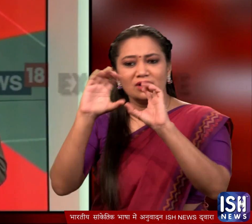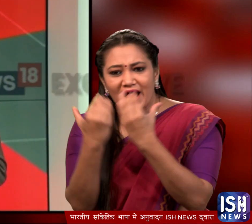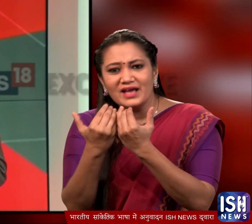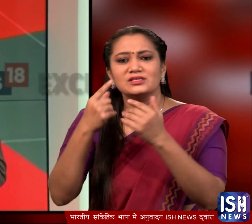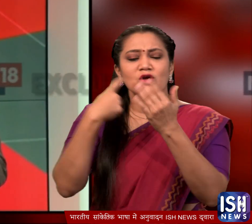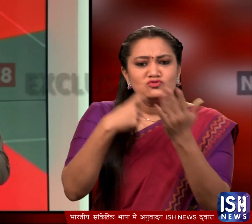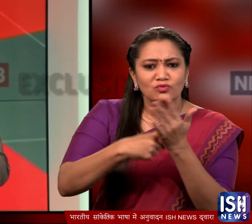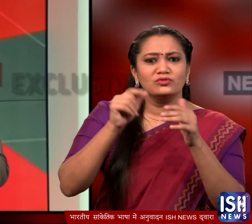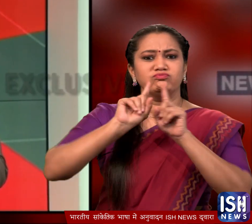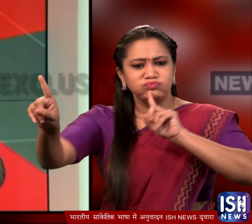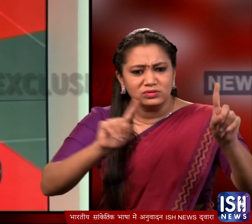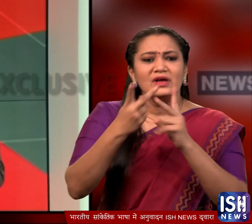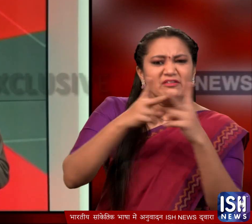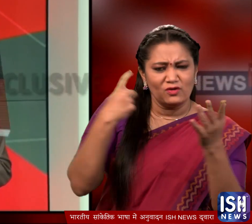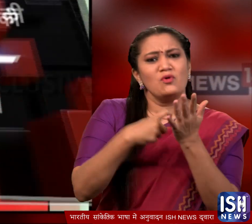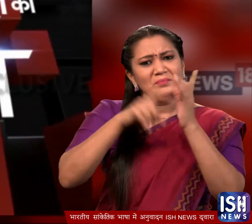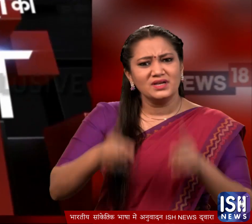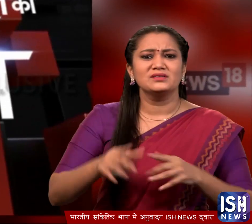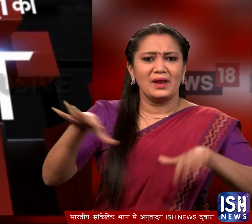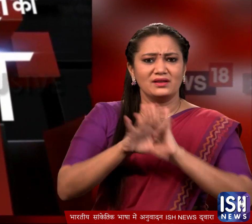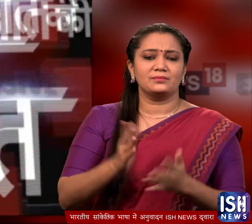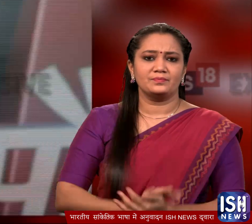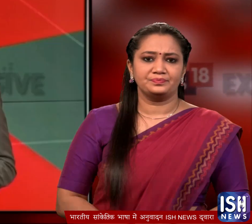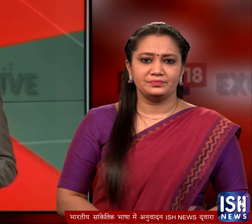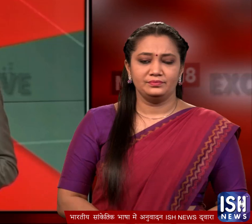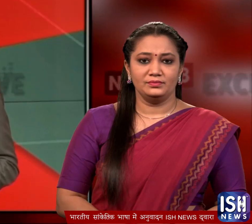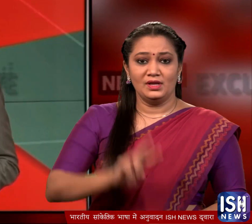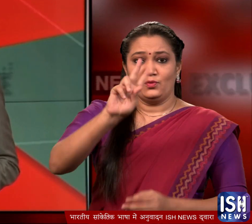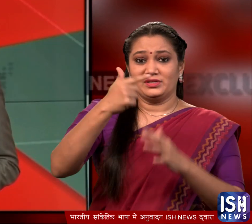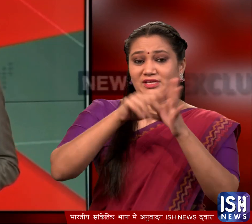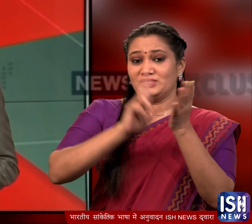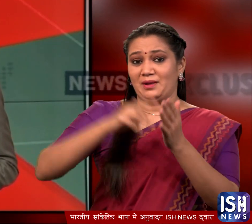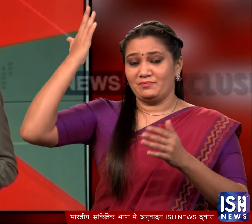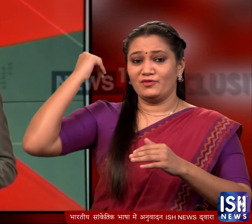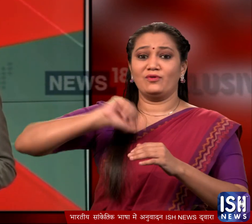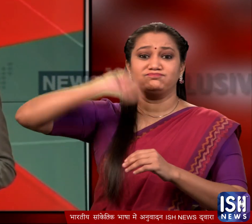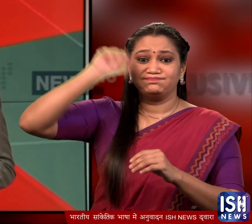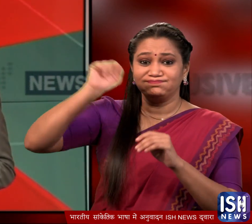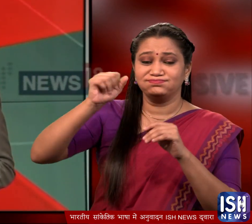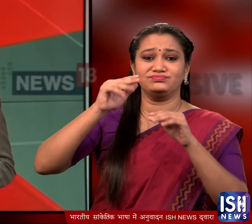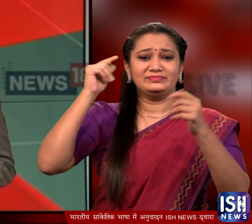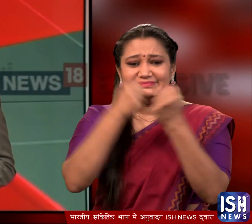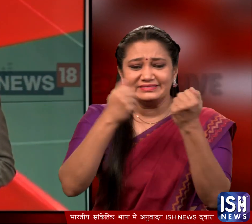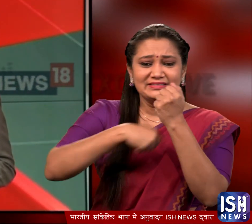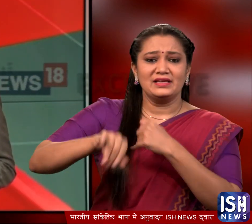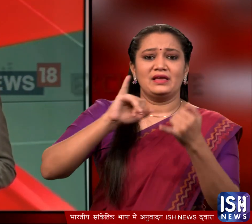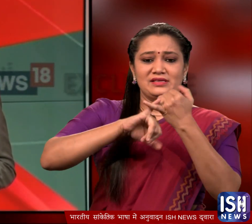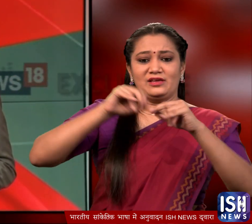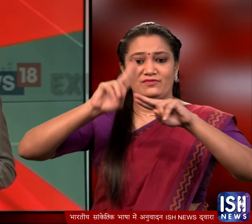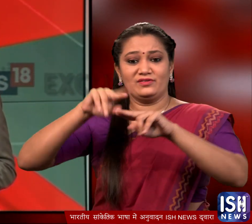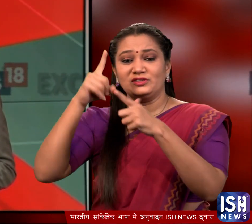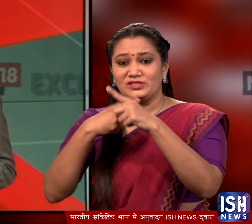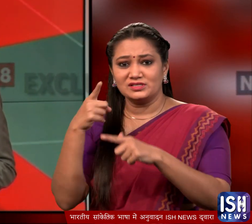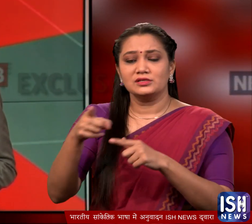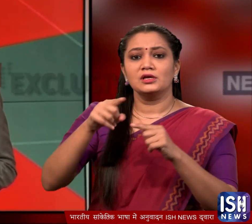दिशा निर्देशों के तहत इंतजाम करना भी जरूरी है। 26 जनवरी के दिन दिल्ली में हिंसा कराने वाले प्रतिबंधित संगठन सिक्स फॉर जस्टिस